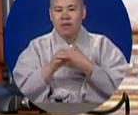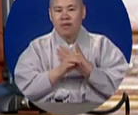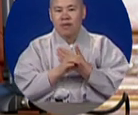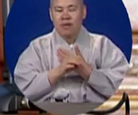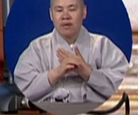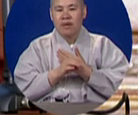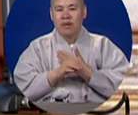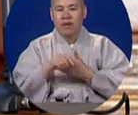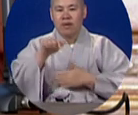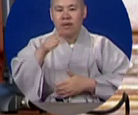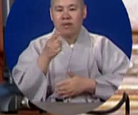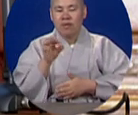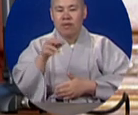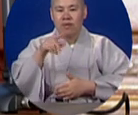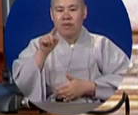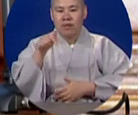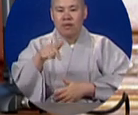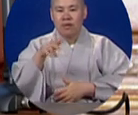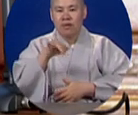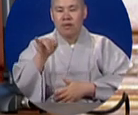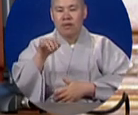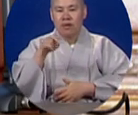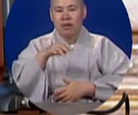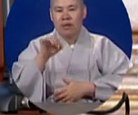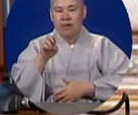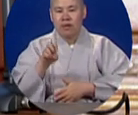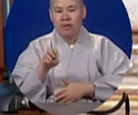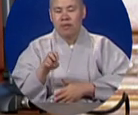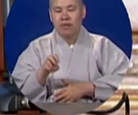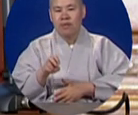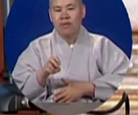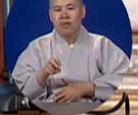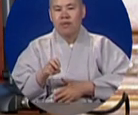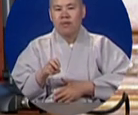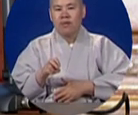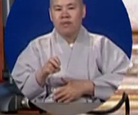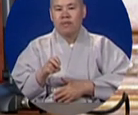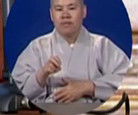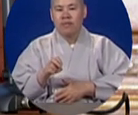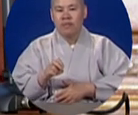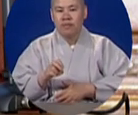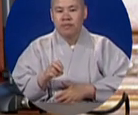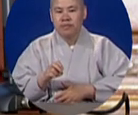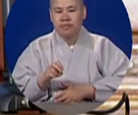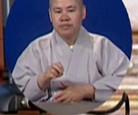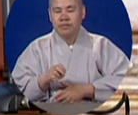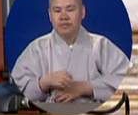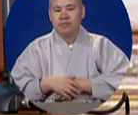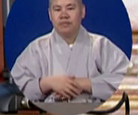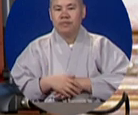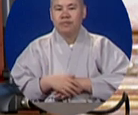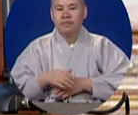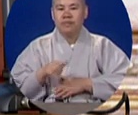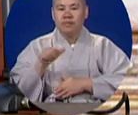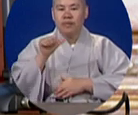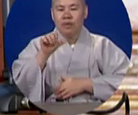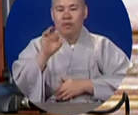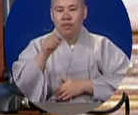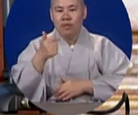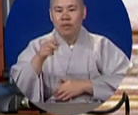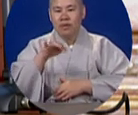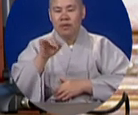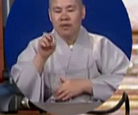공적지심이 영지 불며라 오온심하고 공적심이 있는데요 오온심은 아까